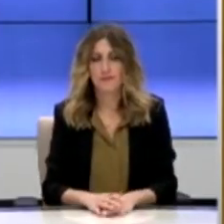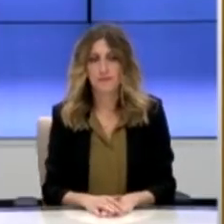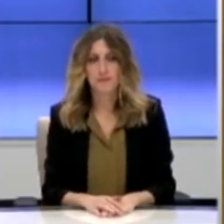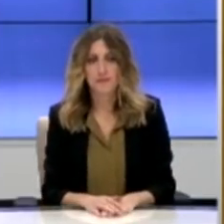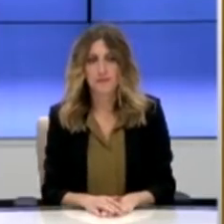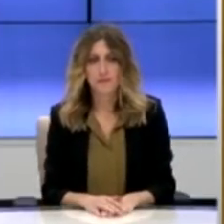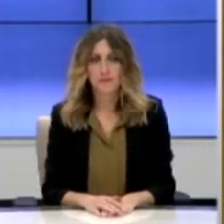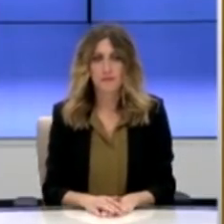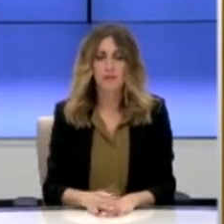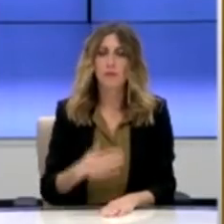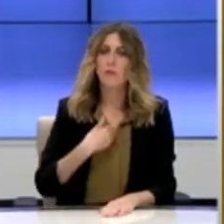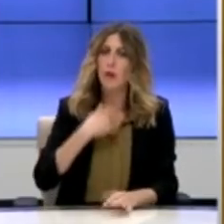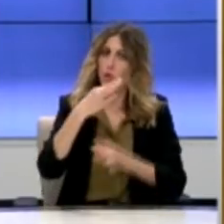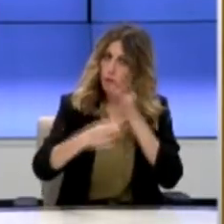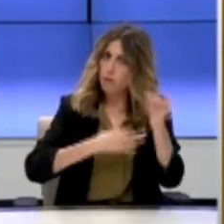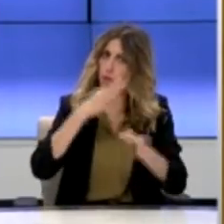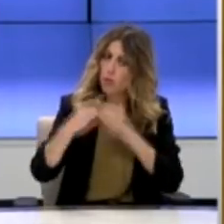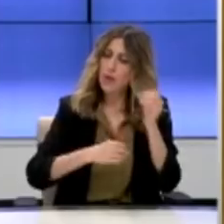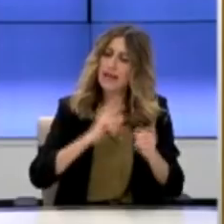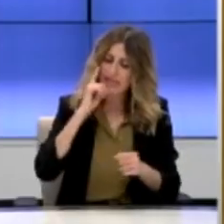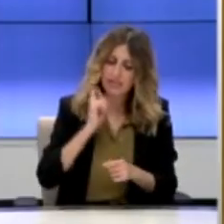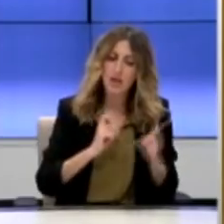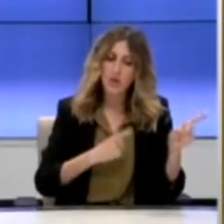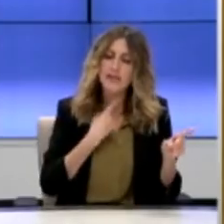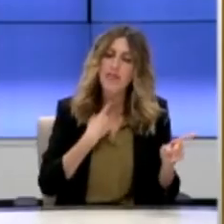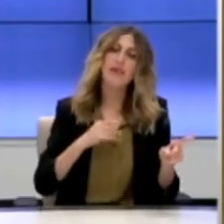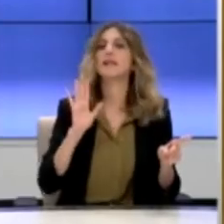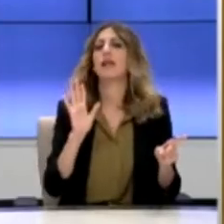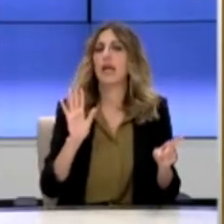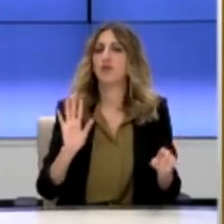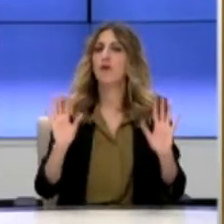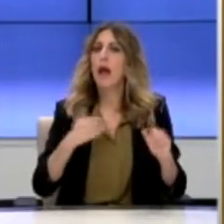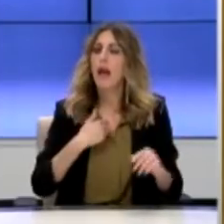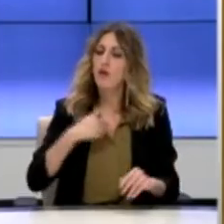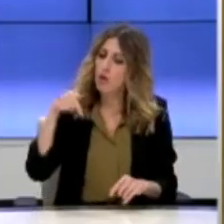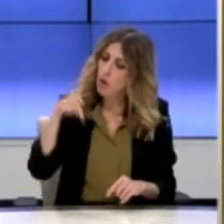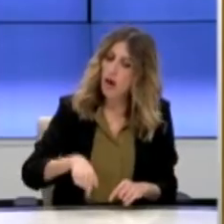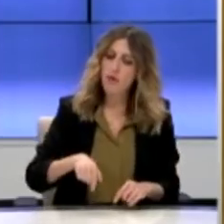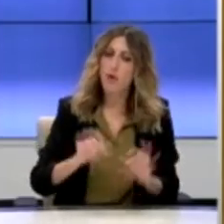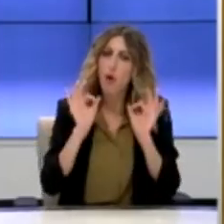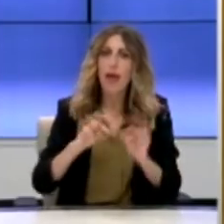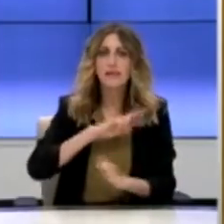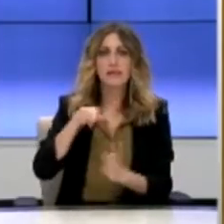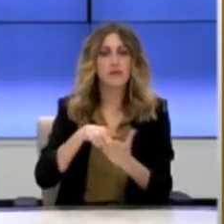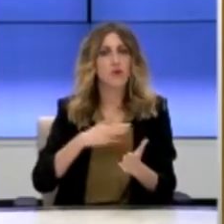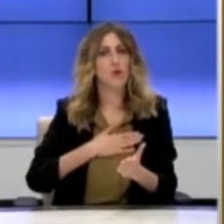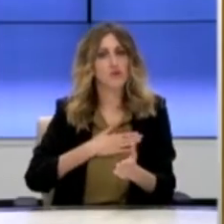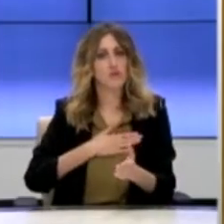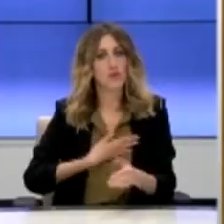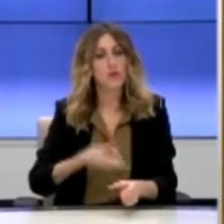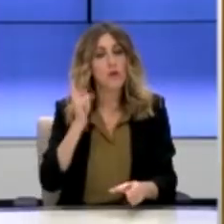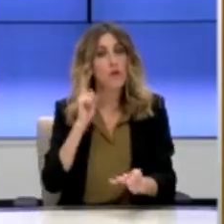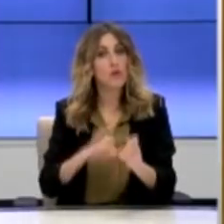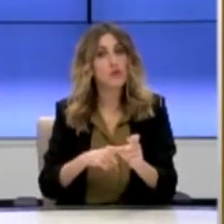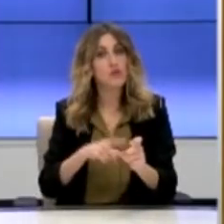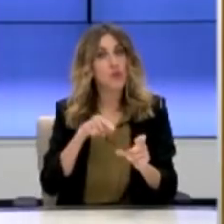αν δεν σας αρέσουν αυτά που σας λέμε, εμείς είμαστε εδώ για να επιτελούμε αυτό το ρόλο. Το ΚΚΕ είναι η